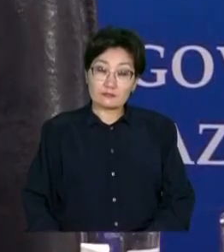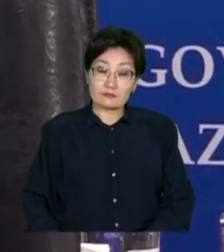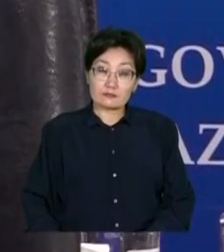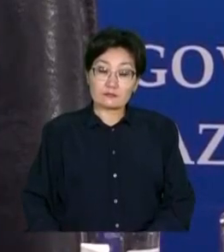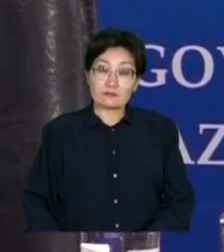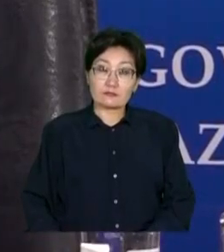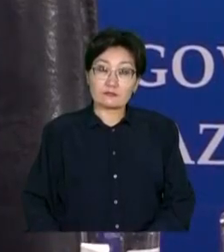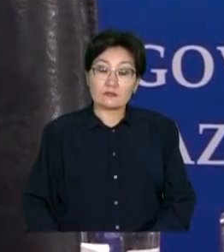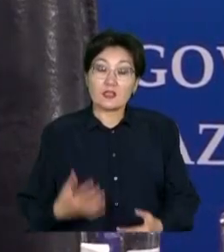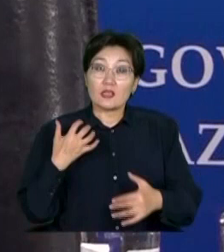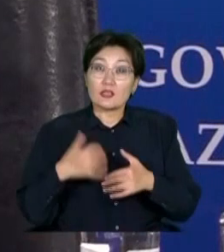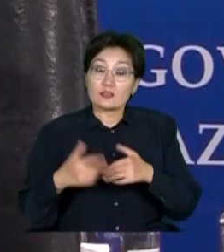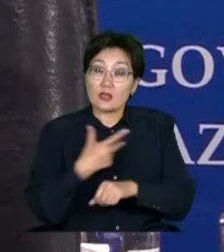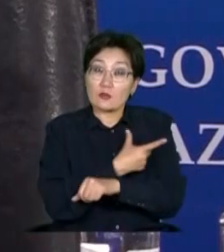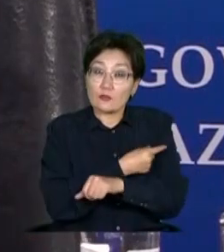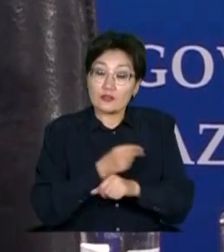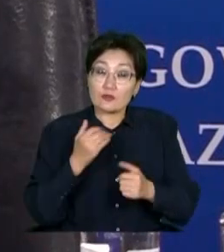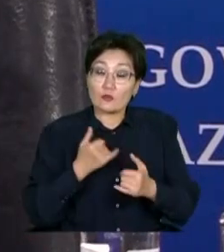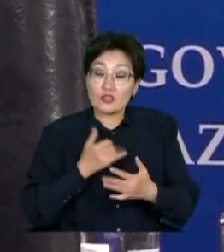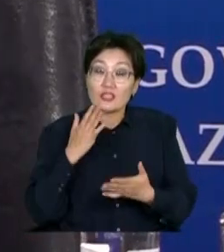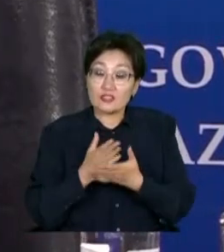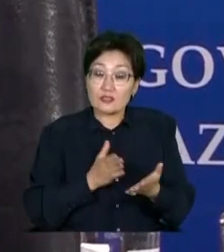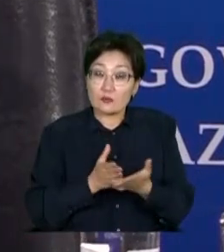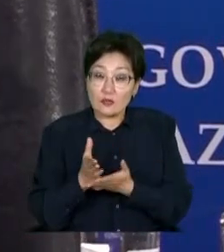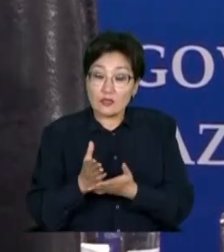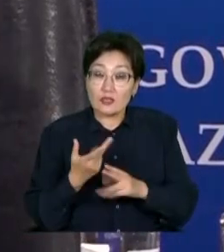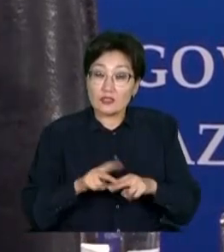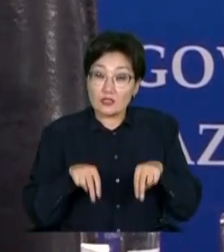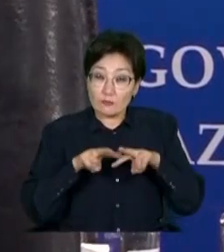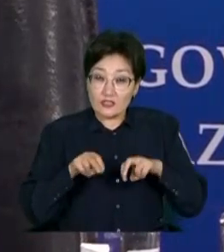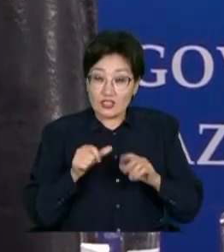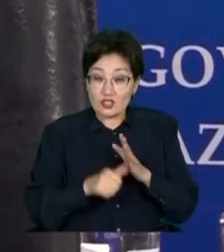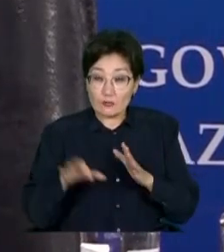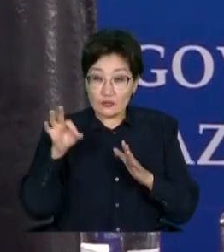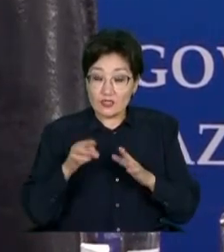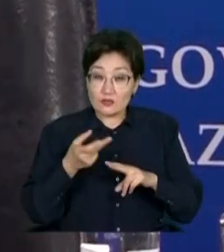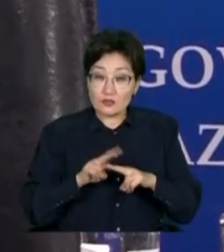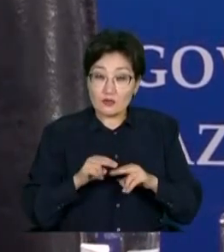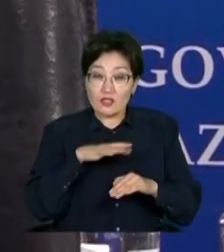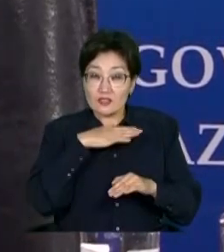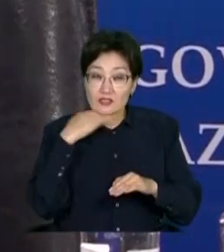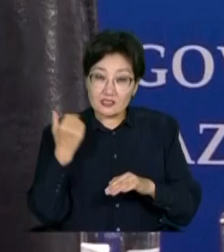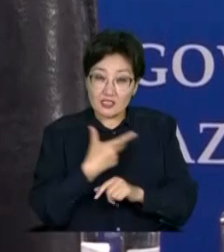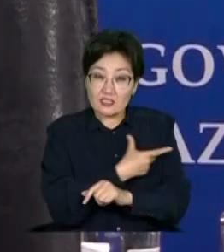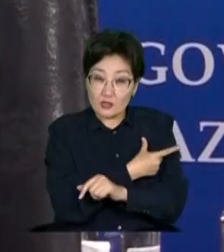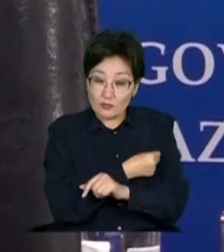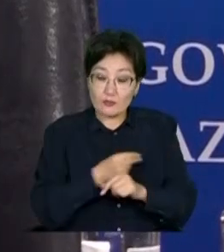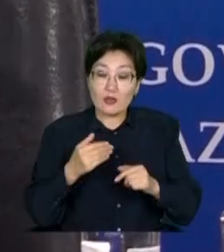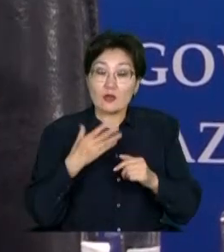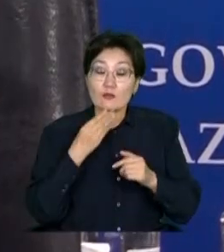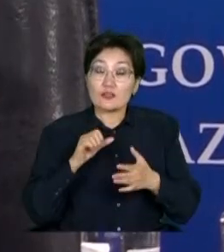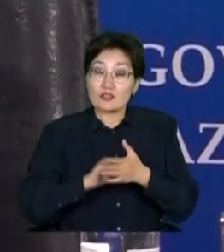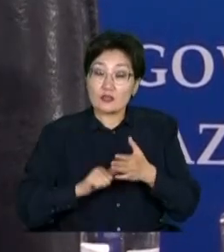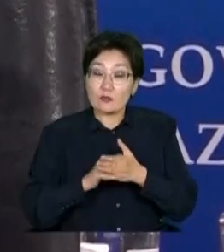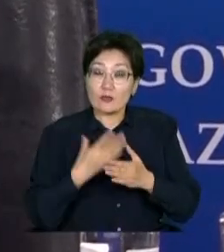Среди непривитых у нас есть структура, конечно, мы изучаем, ну, отслеживаем, это 60%, которые не захотели вакцинироваться по своим причинам, по